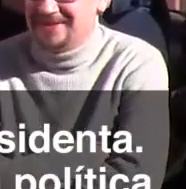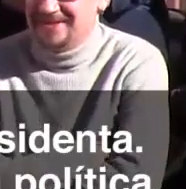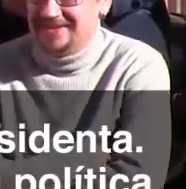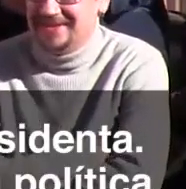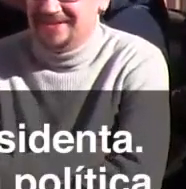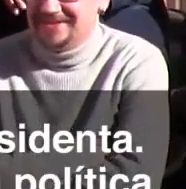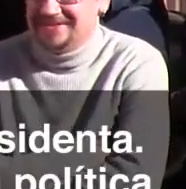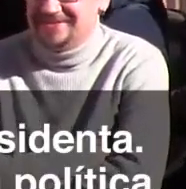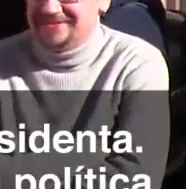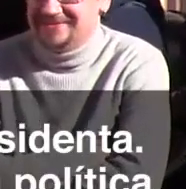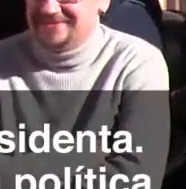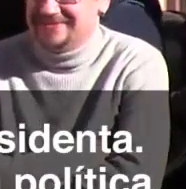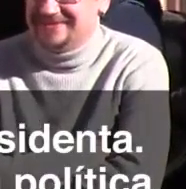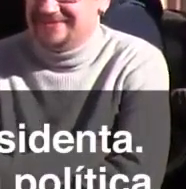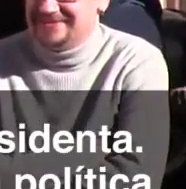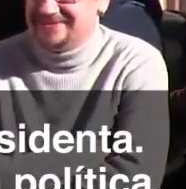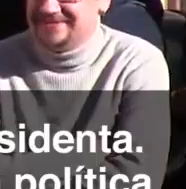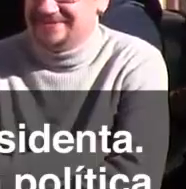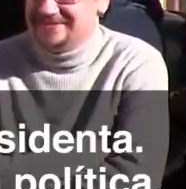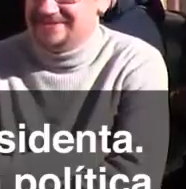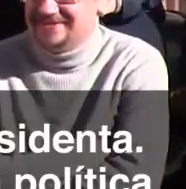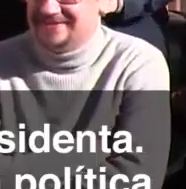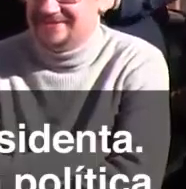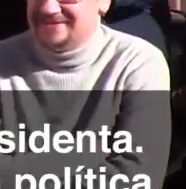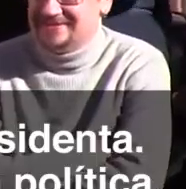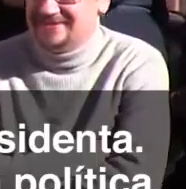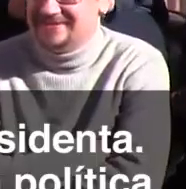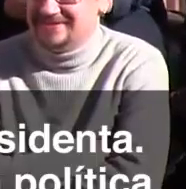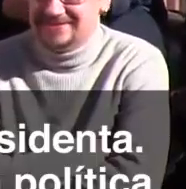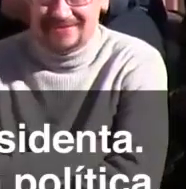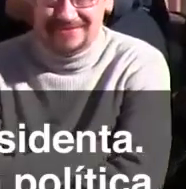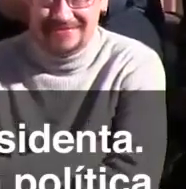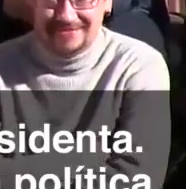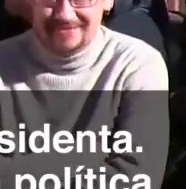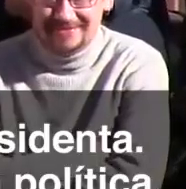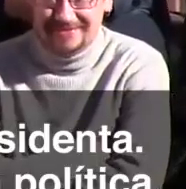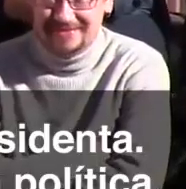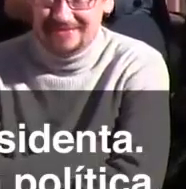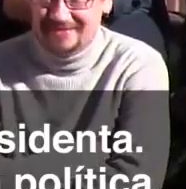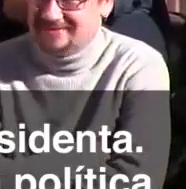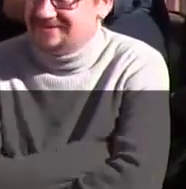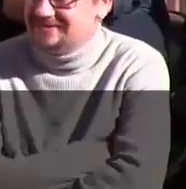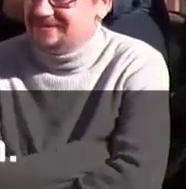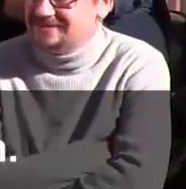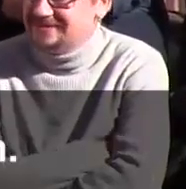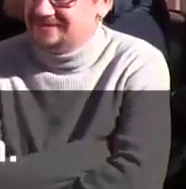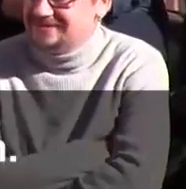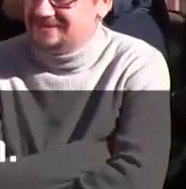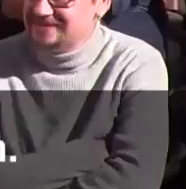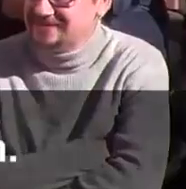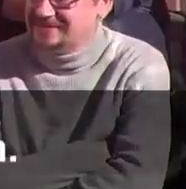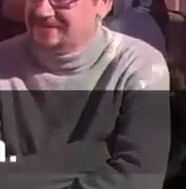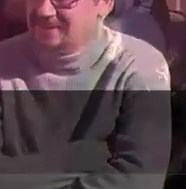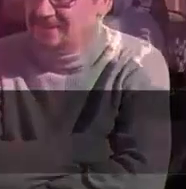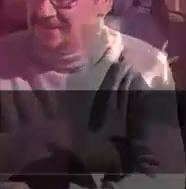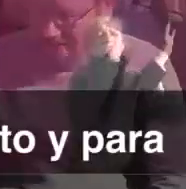mai. Mai la faríem presidenta, perquè per molt que es disfressin de nova política, a Catalunya els coneixem